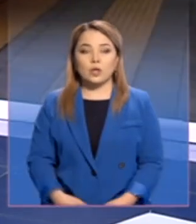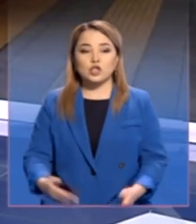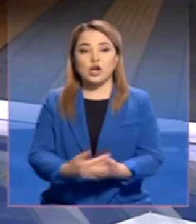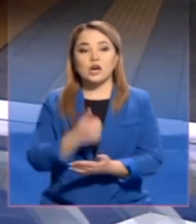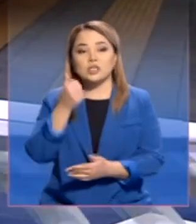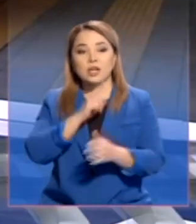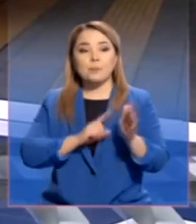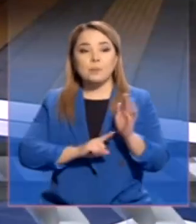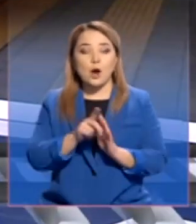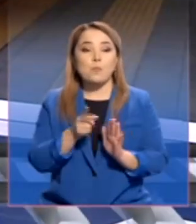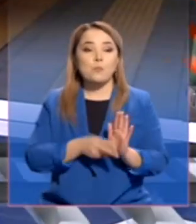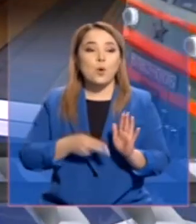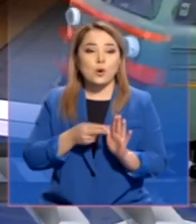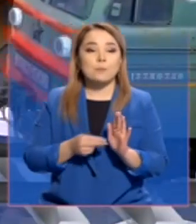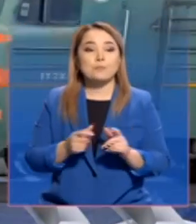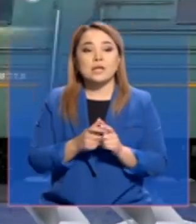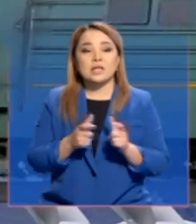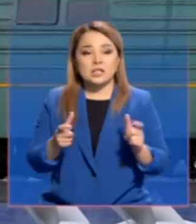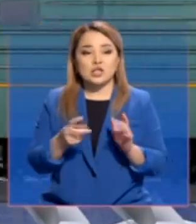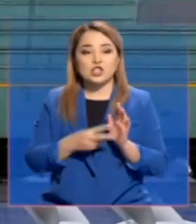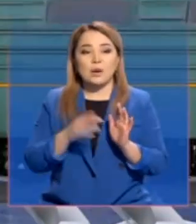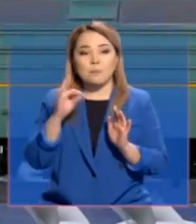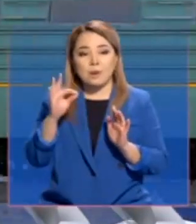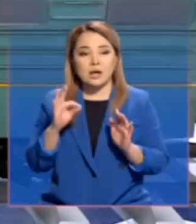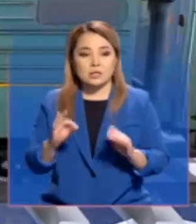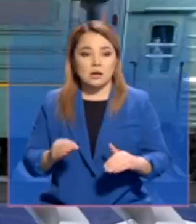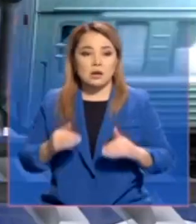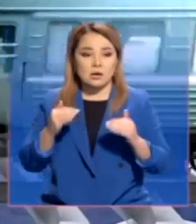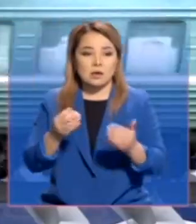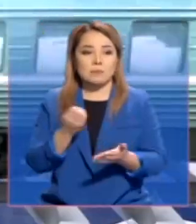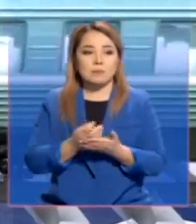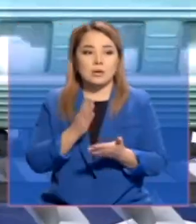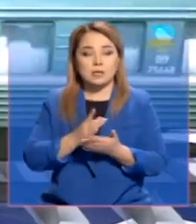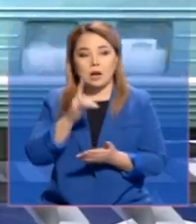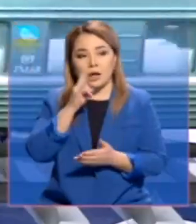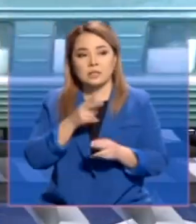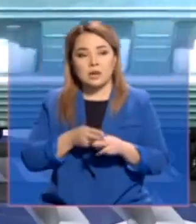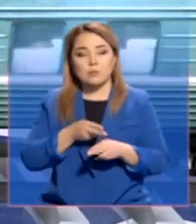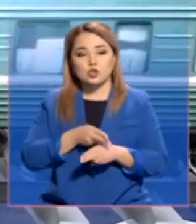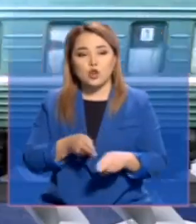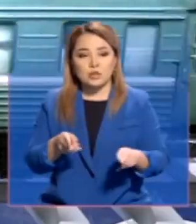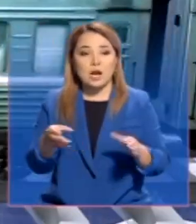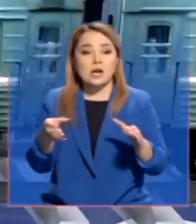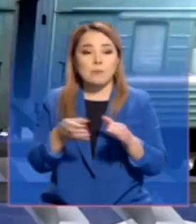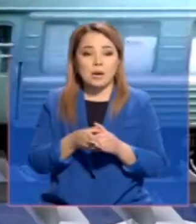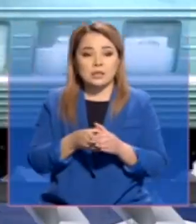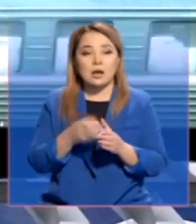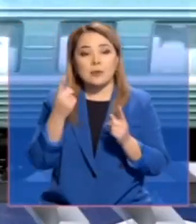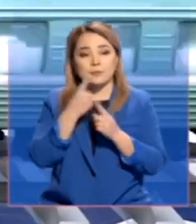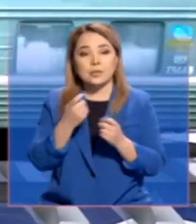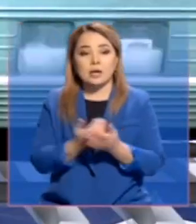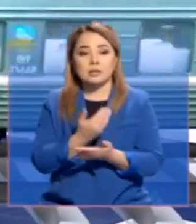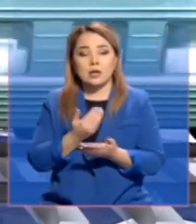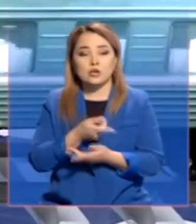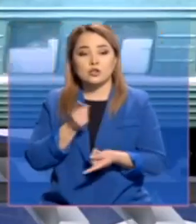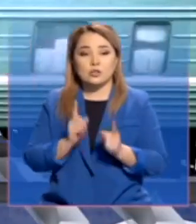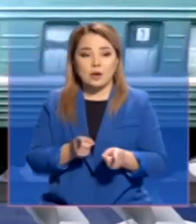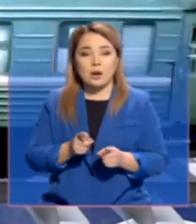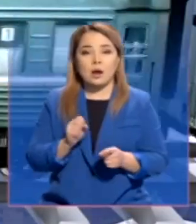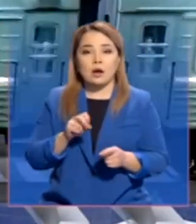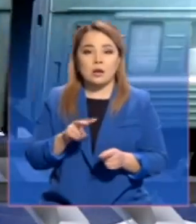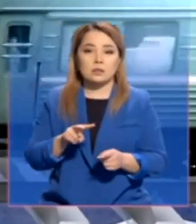Жаңа жылдан бастап пойыз билеттері 7%-ға қымбаттады. Бұл Қазақстан темір жолы компаниясының ресми мәліметі.